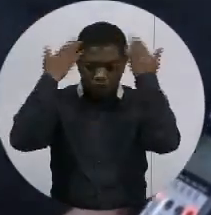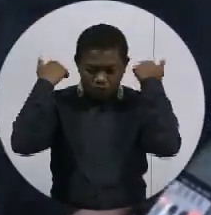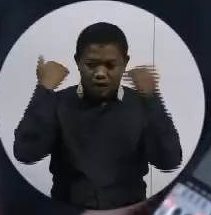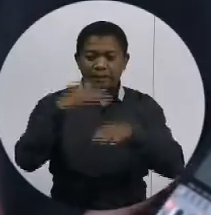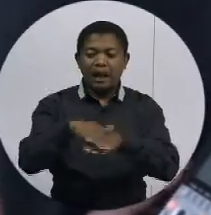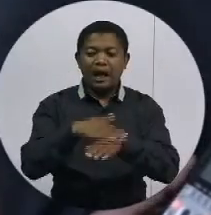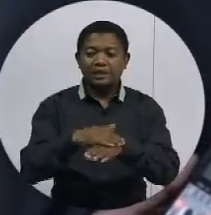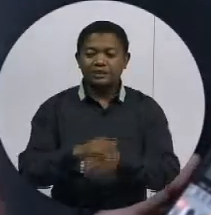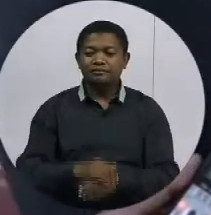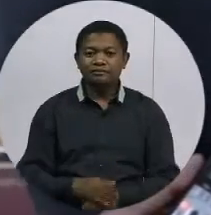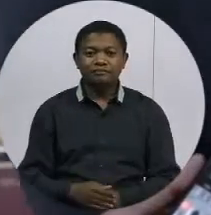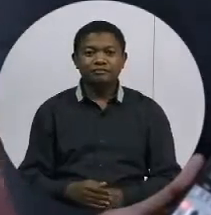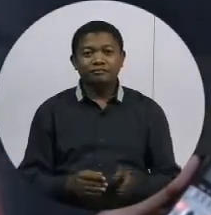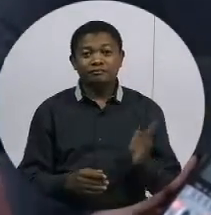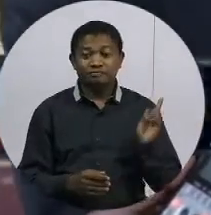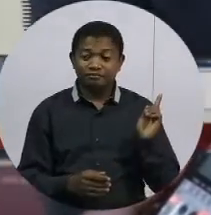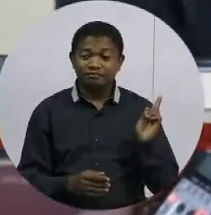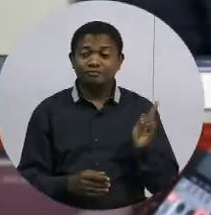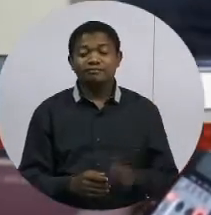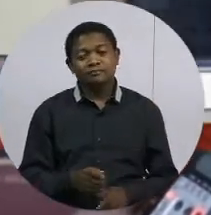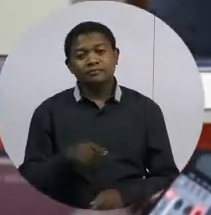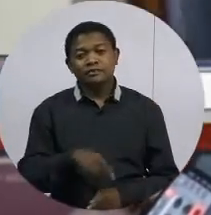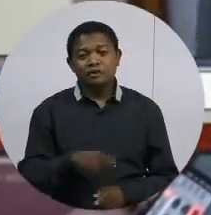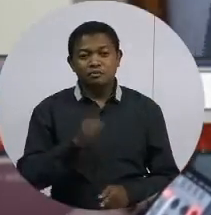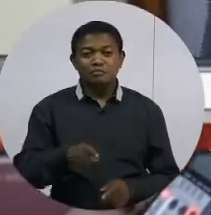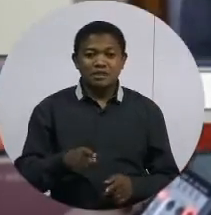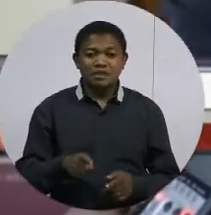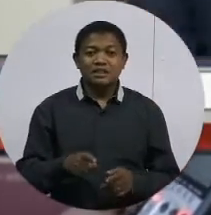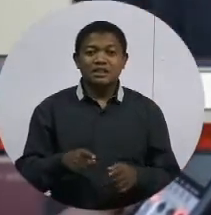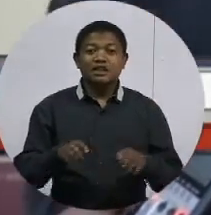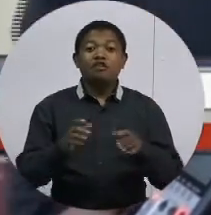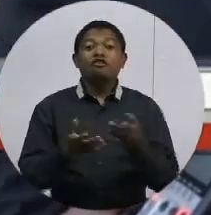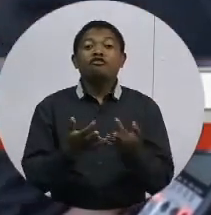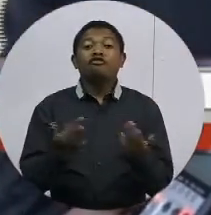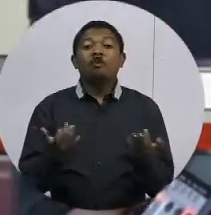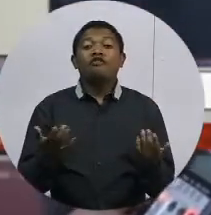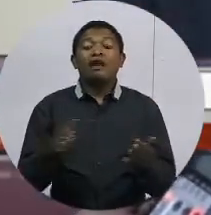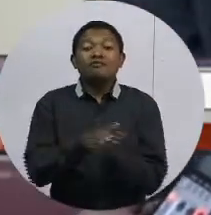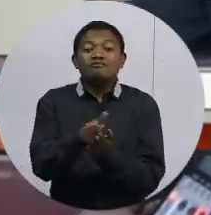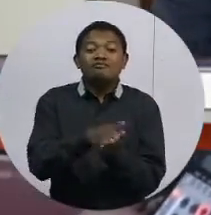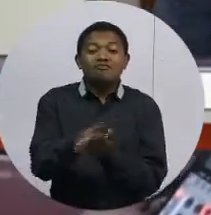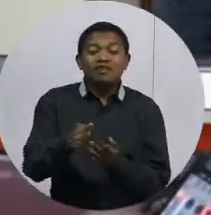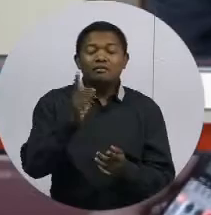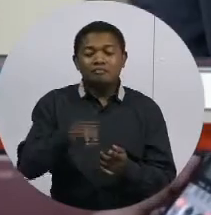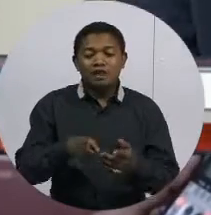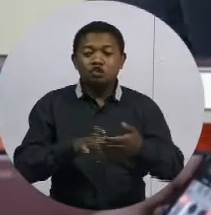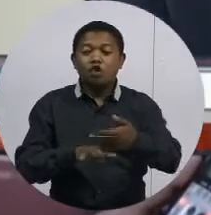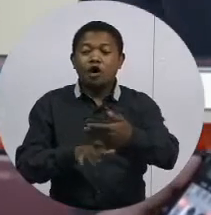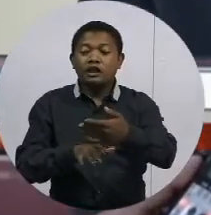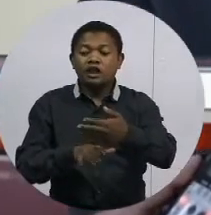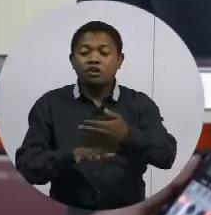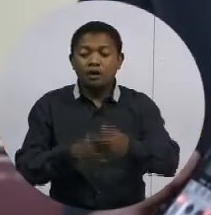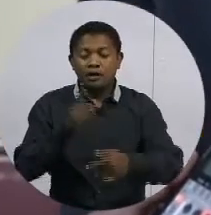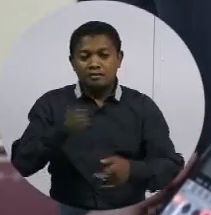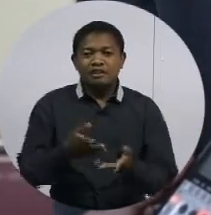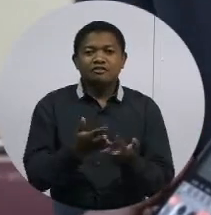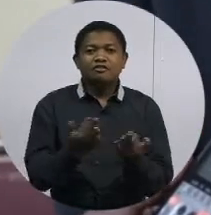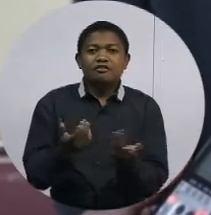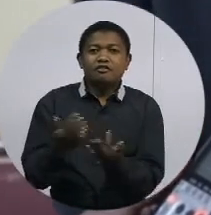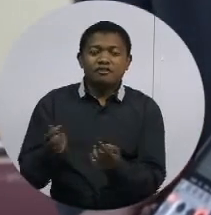hitatsika eto aorianareo de misy ny imprimante, de misy ny ordinateur sy ny kojakoja samihafa zay haina tsara